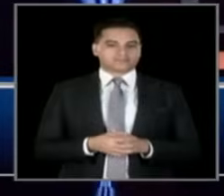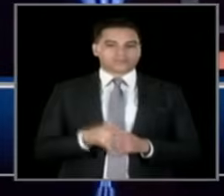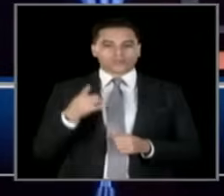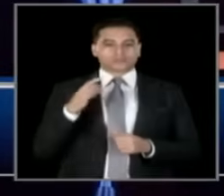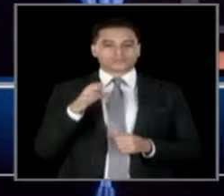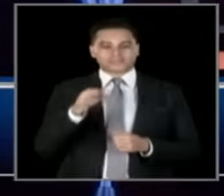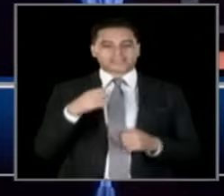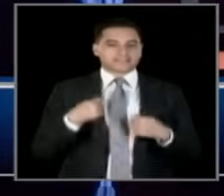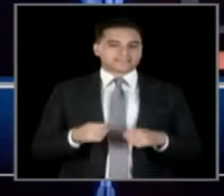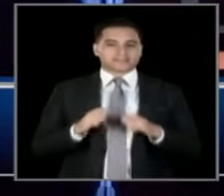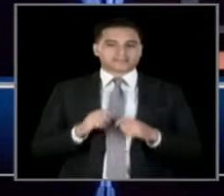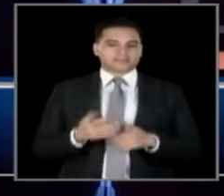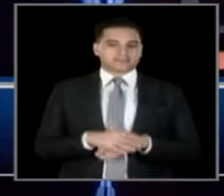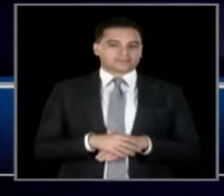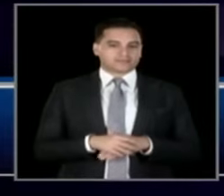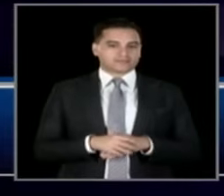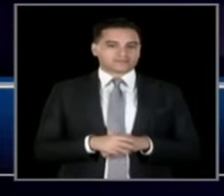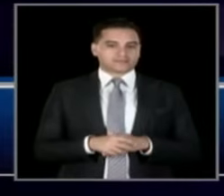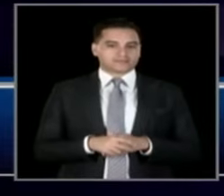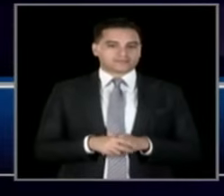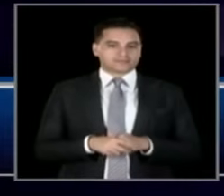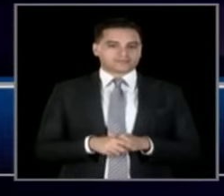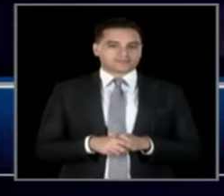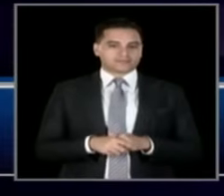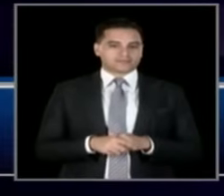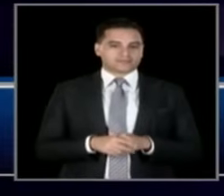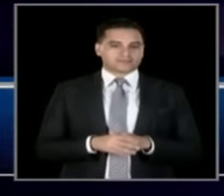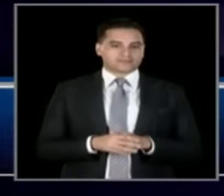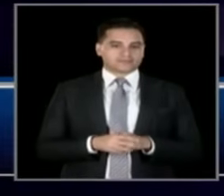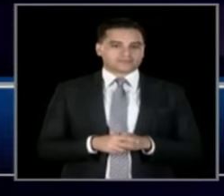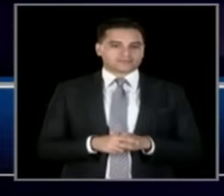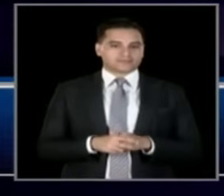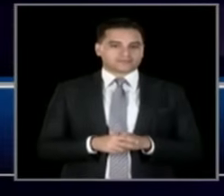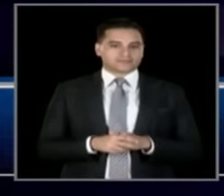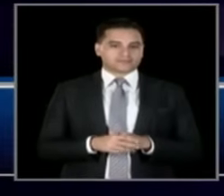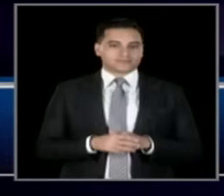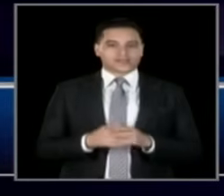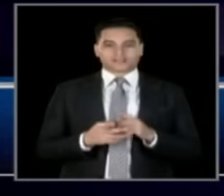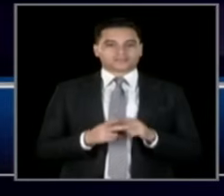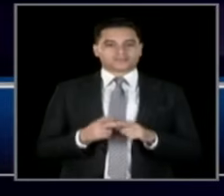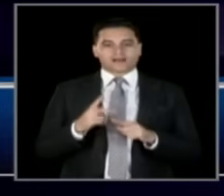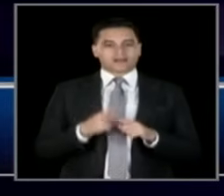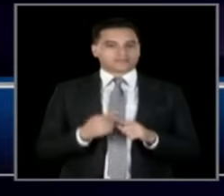91 إسبانيا. إنجلترا. طيب ولا إسبانيا ولا إنجلترا، وكان 2 غلط.